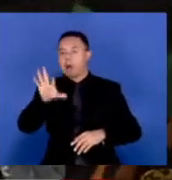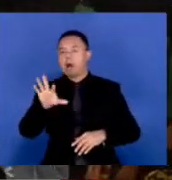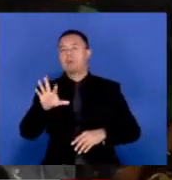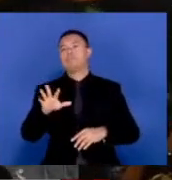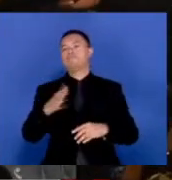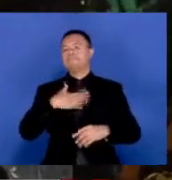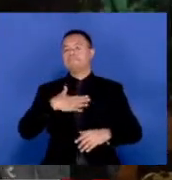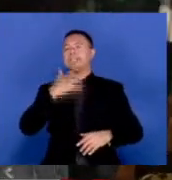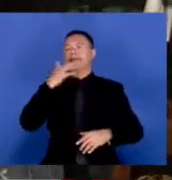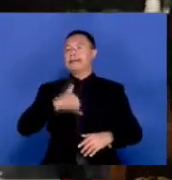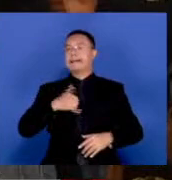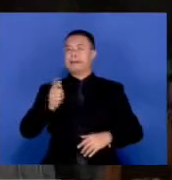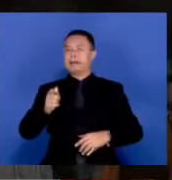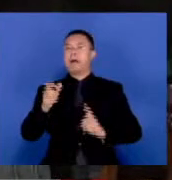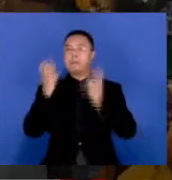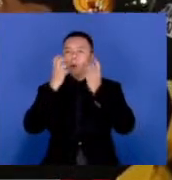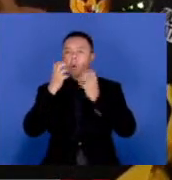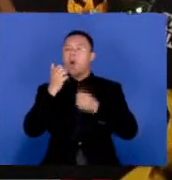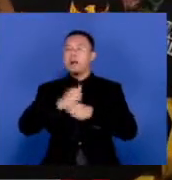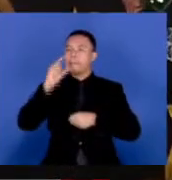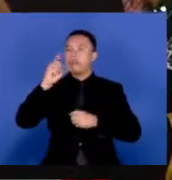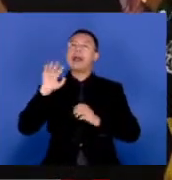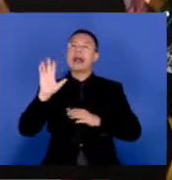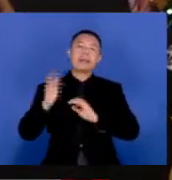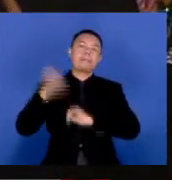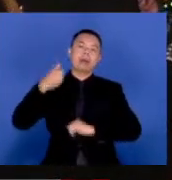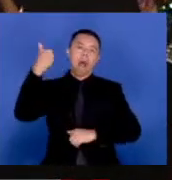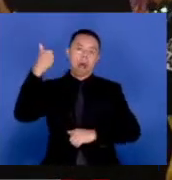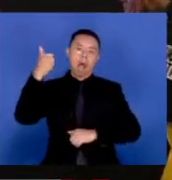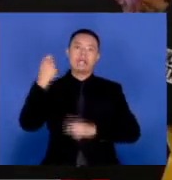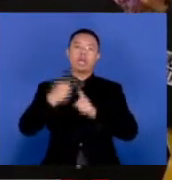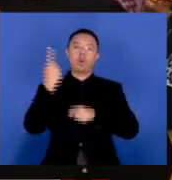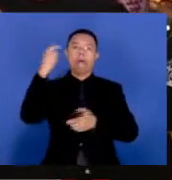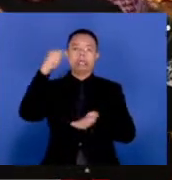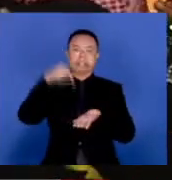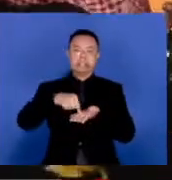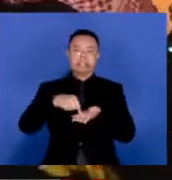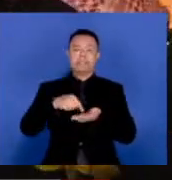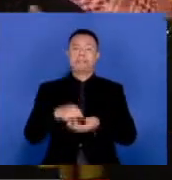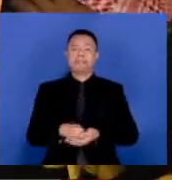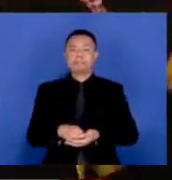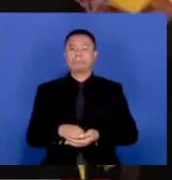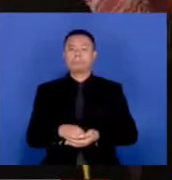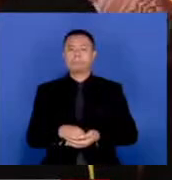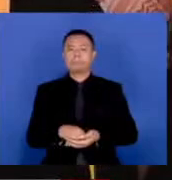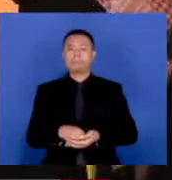pasangan Prabowo-Gibran akan mampu menangkan kontestasi Pilpres dalam satu putaran.